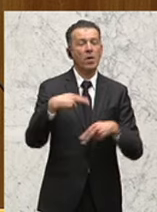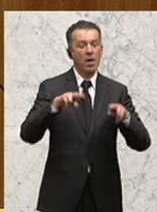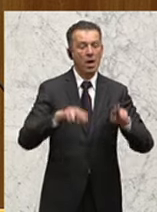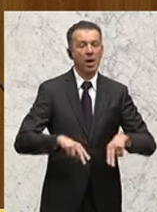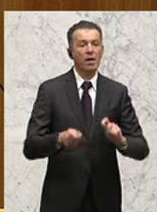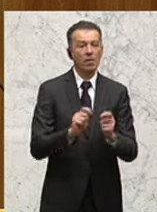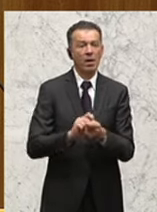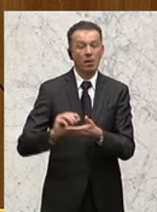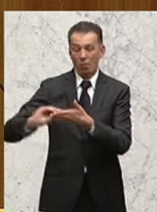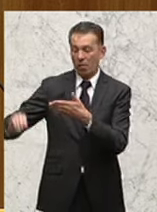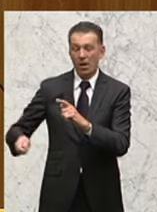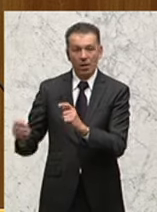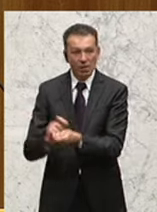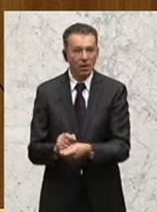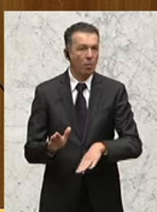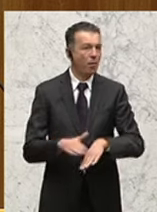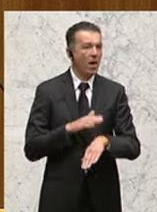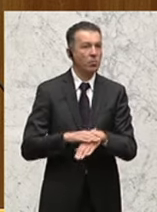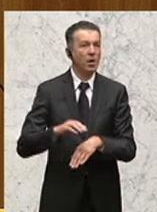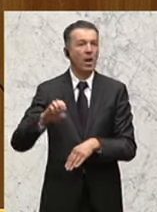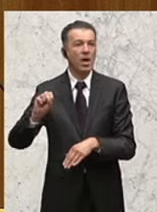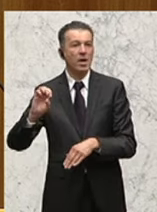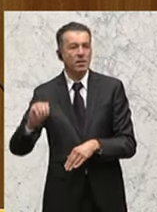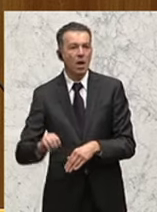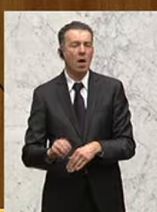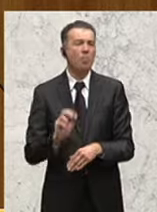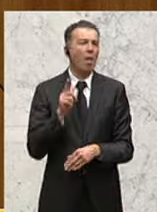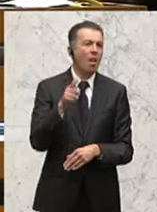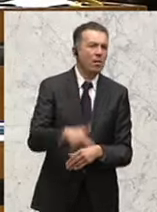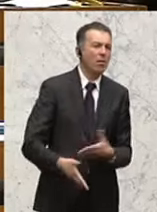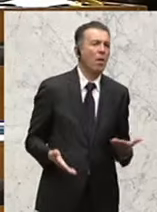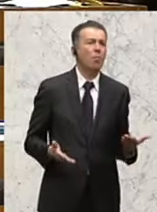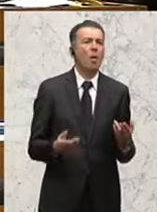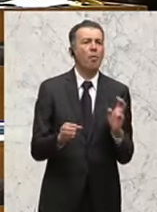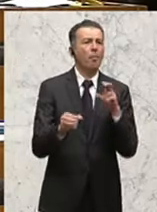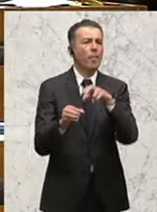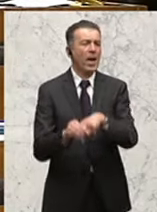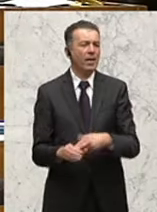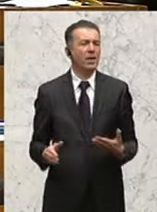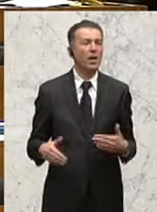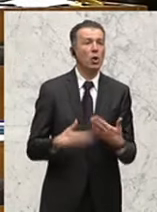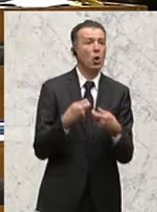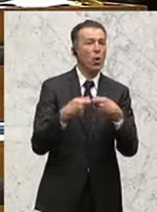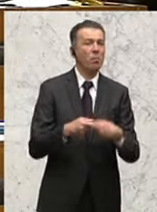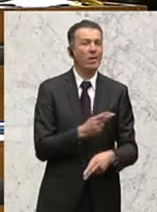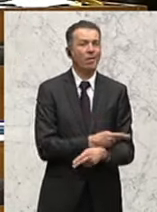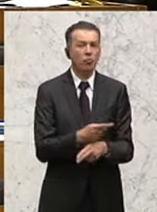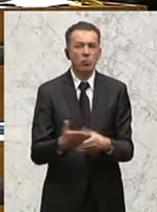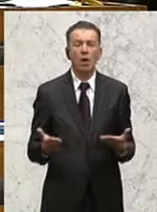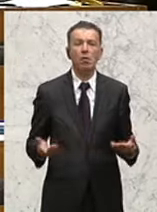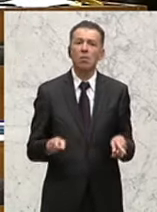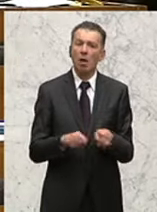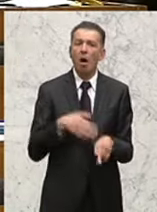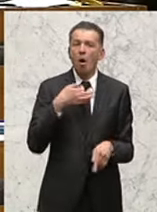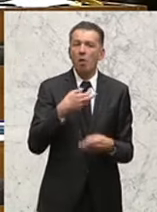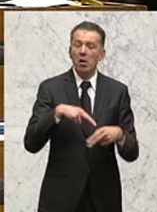bei Vertragsänderungen, Stichwort ESM-Vertrag, Stichwort Lissabon, Stichwort Beitritte von neuen Mitgliedstaaten, ein